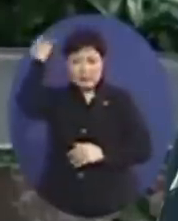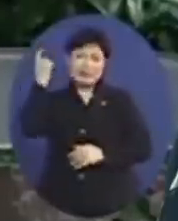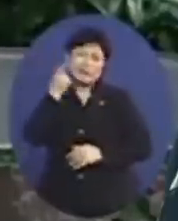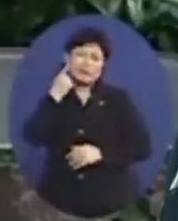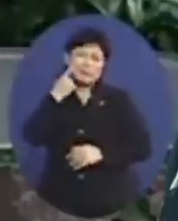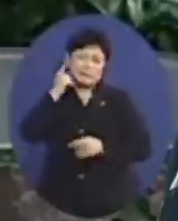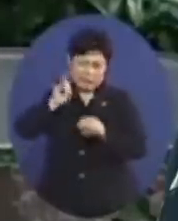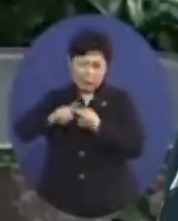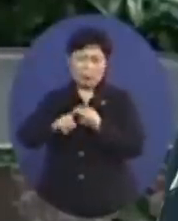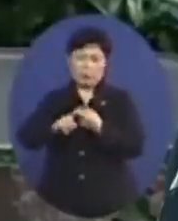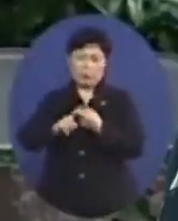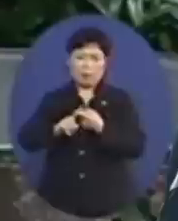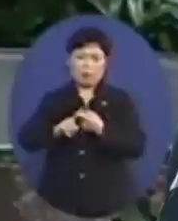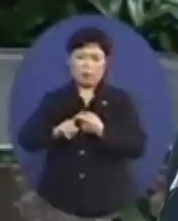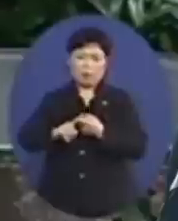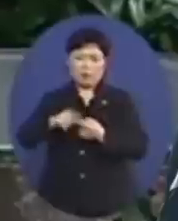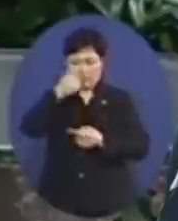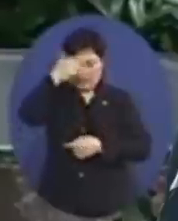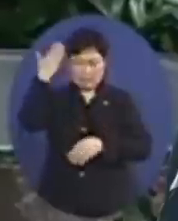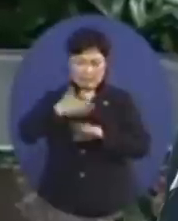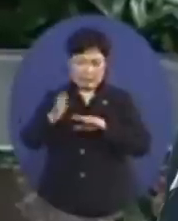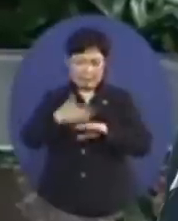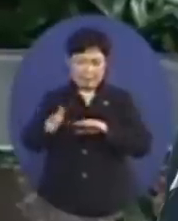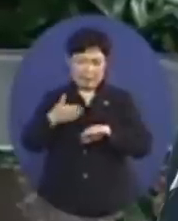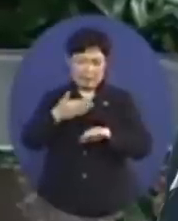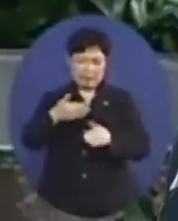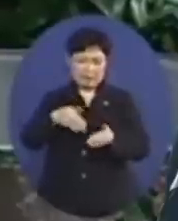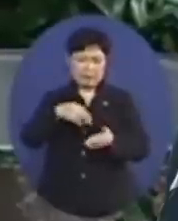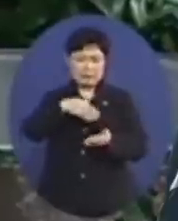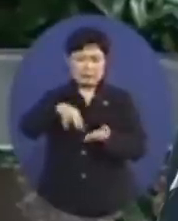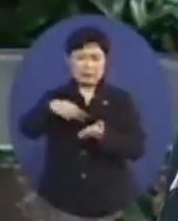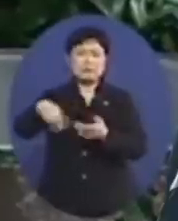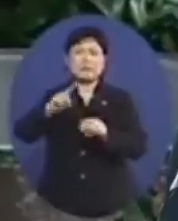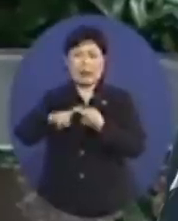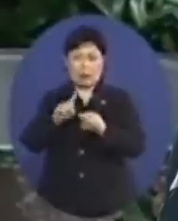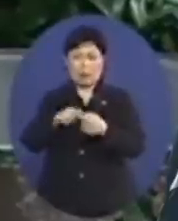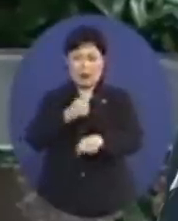하고 옛날 깡패녀로 그대로 하고